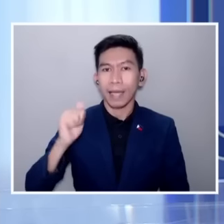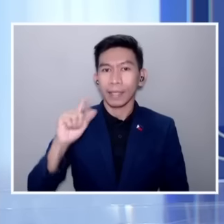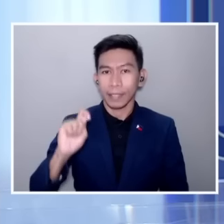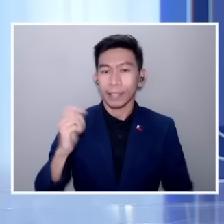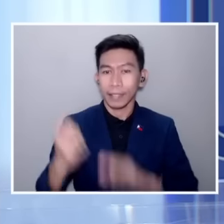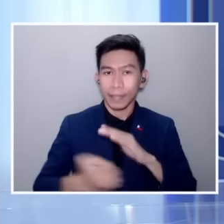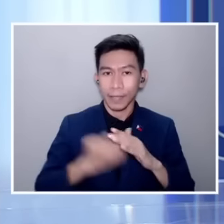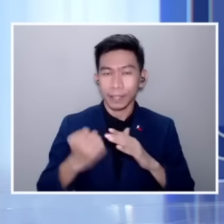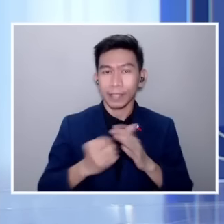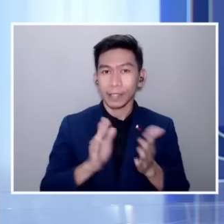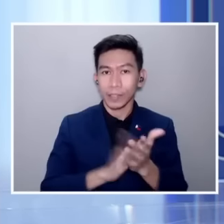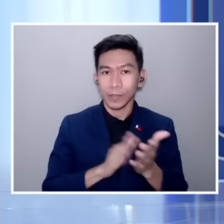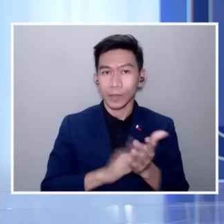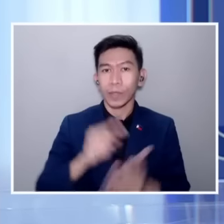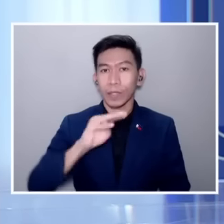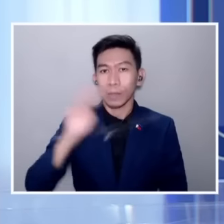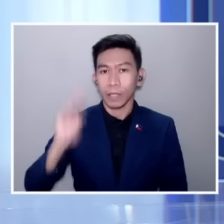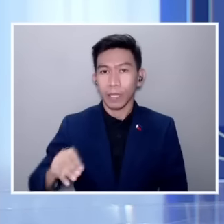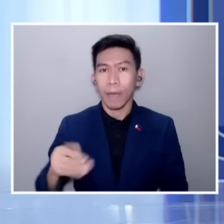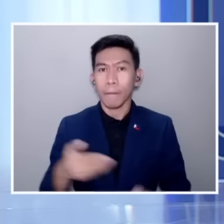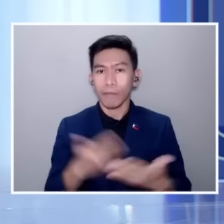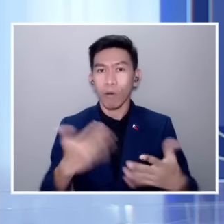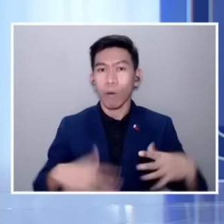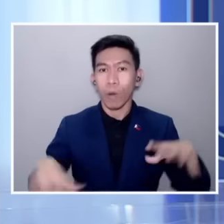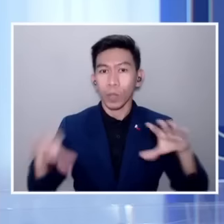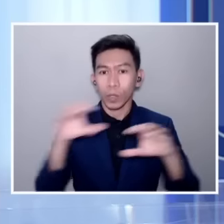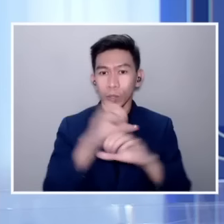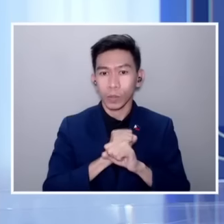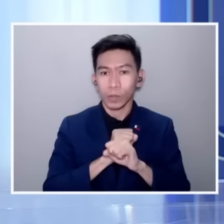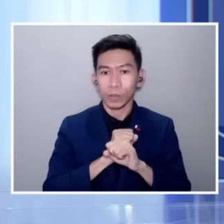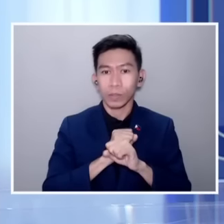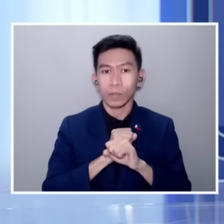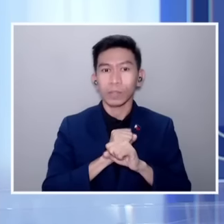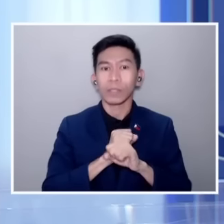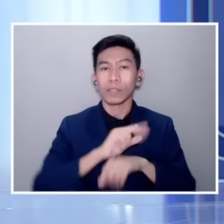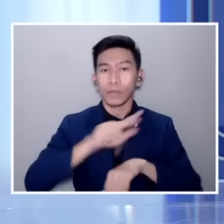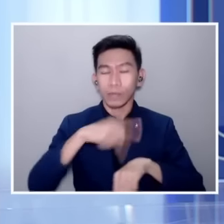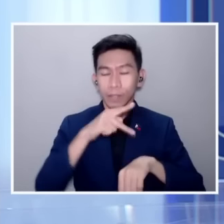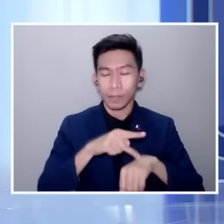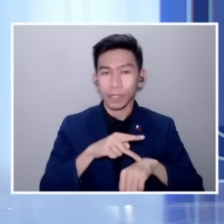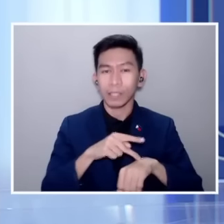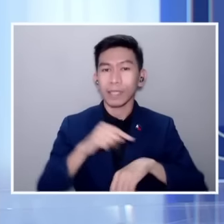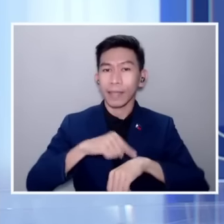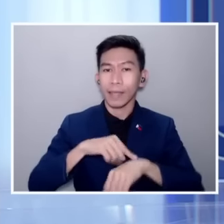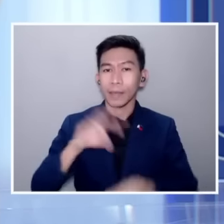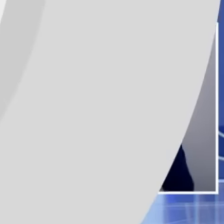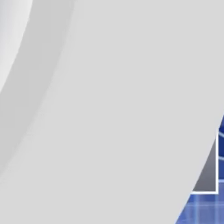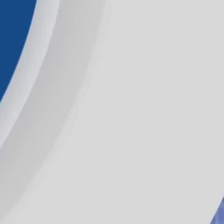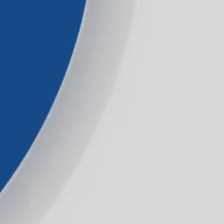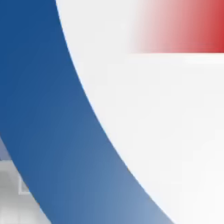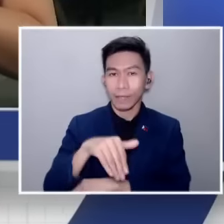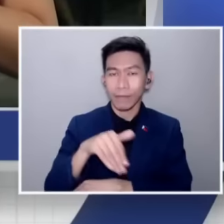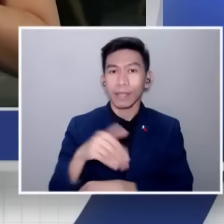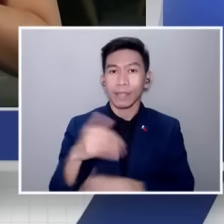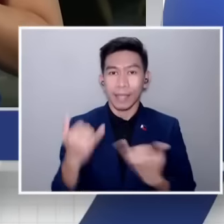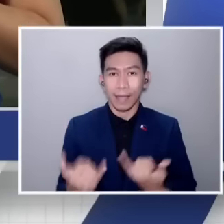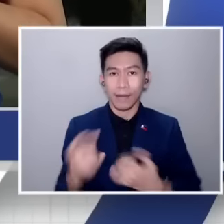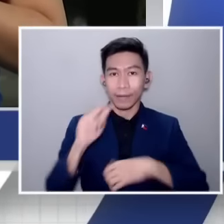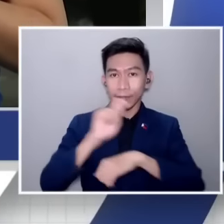na magtapos ang botohan sa buong bansa. Ngayong alas 7 po yan ang gabi. At live mula Tondo, Maynila, si